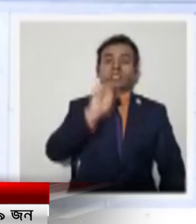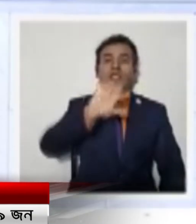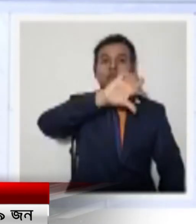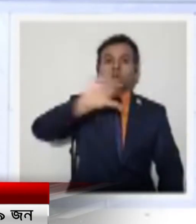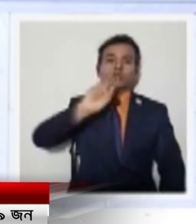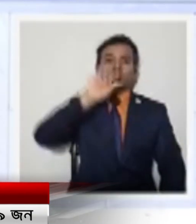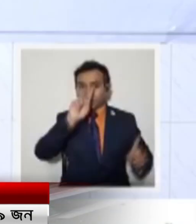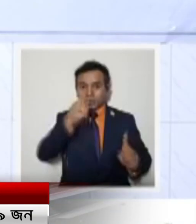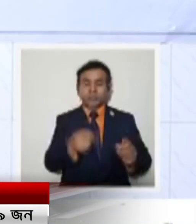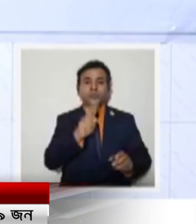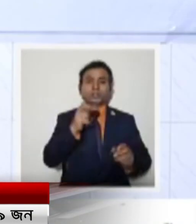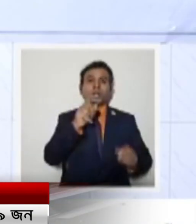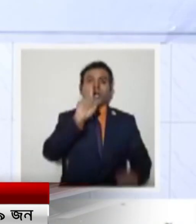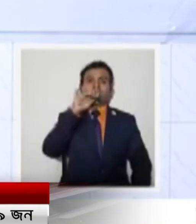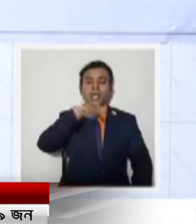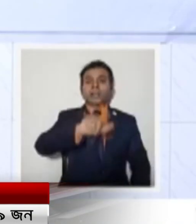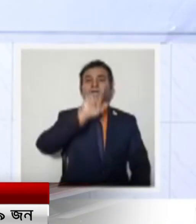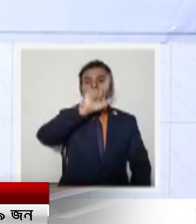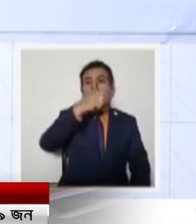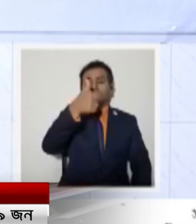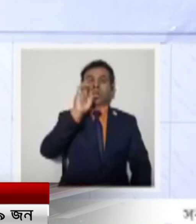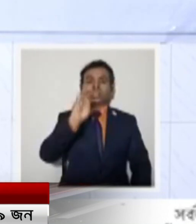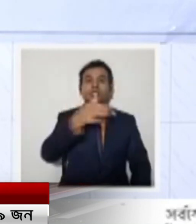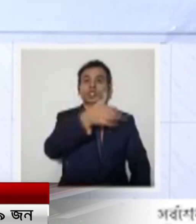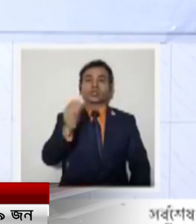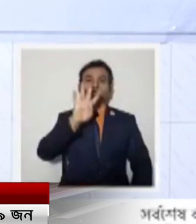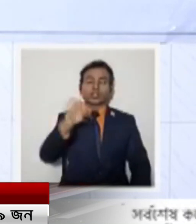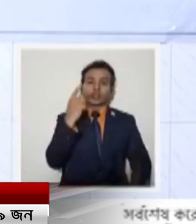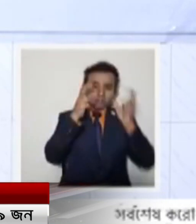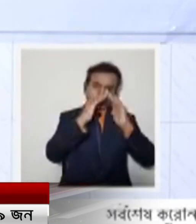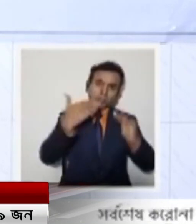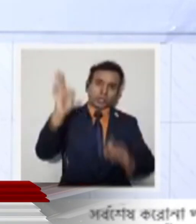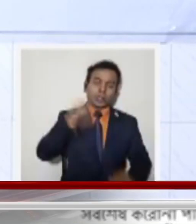কোয়ারেন্টাইনে আছেন 212983 জন এবং এ পর্যন্ত ছাড় পেয়েছেন